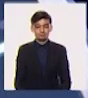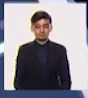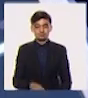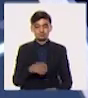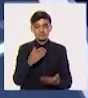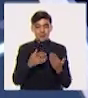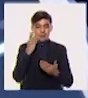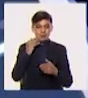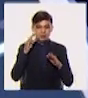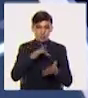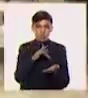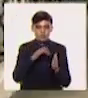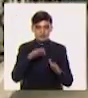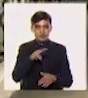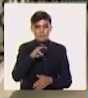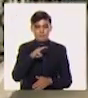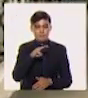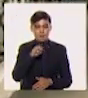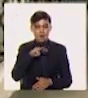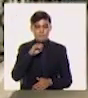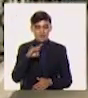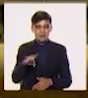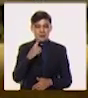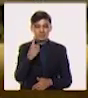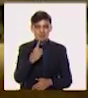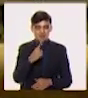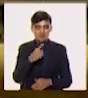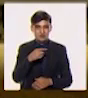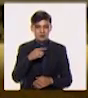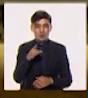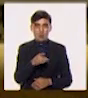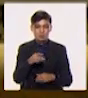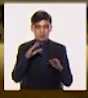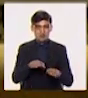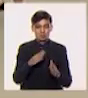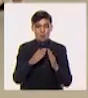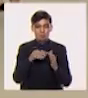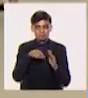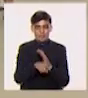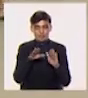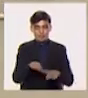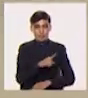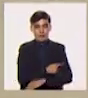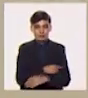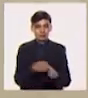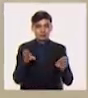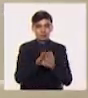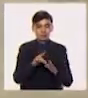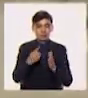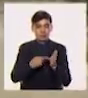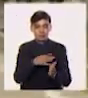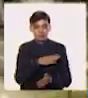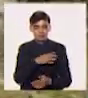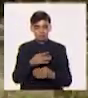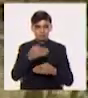Ал Алматы қаласы мамыр бір ықшам ауданының тұрғындары үйлерінің астында орналасқан емхана жабылсын деп талап етуде.